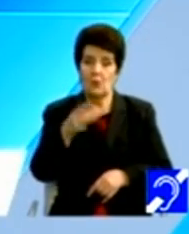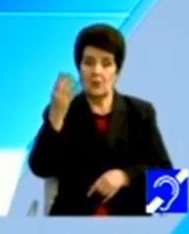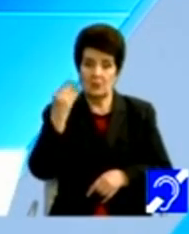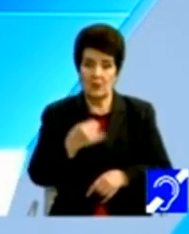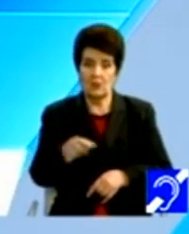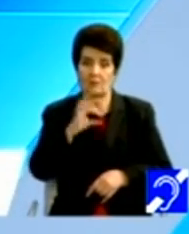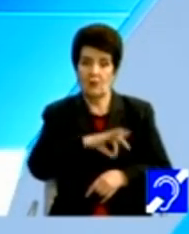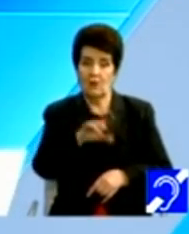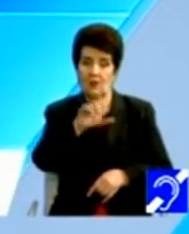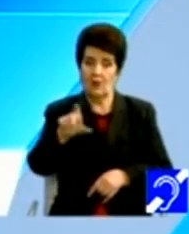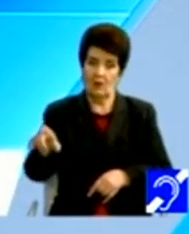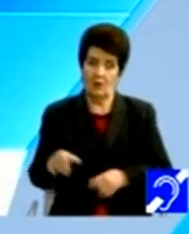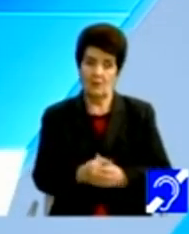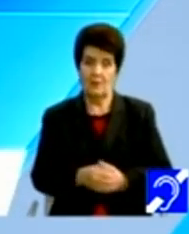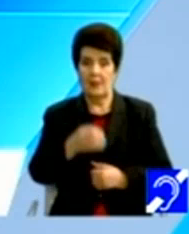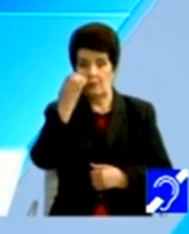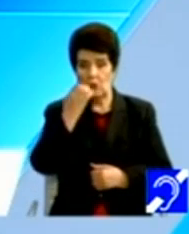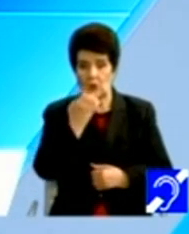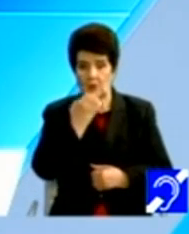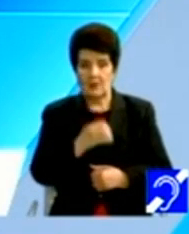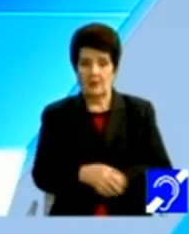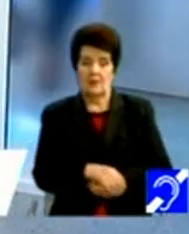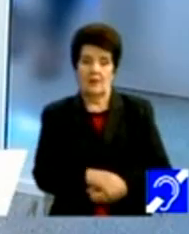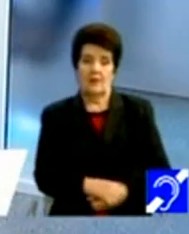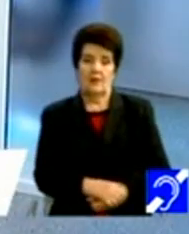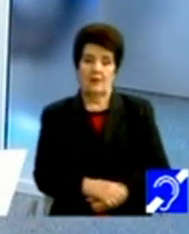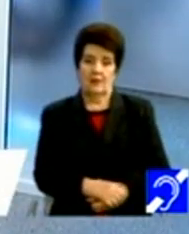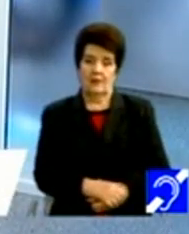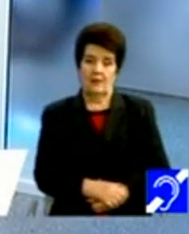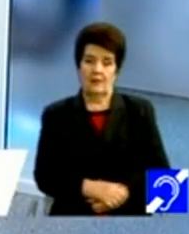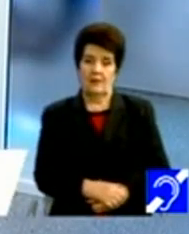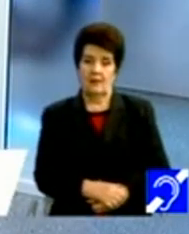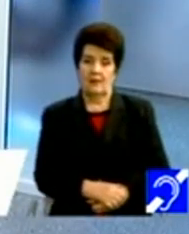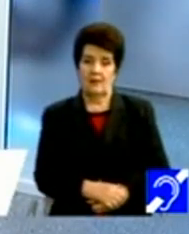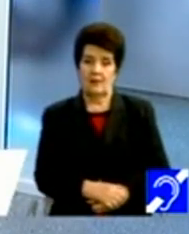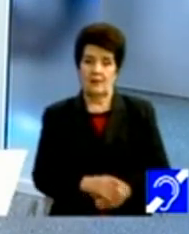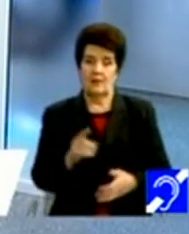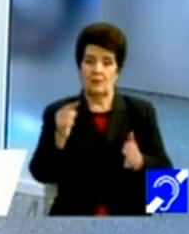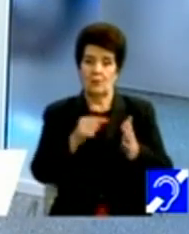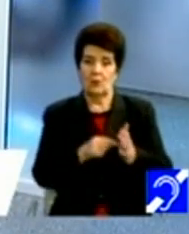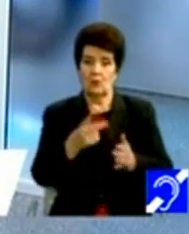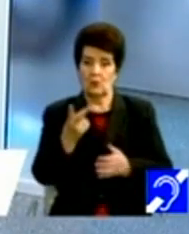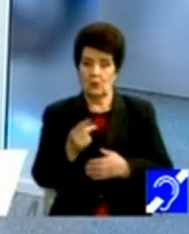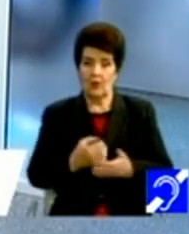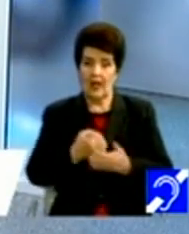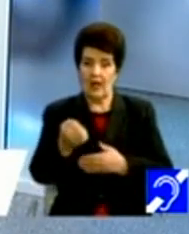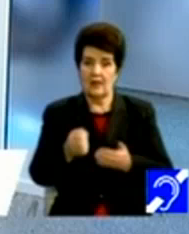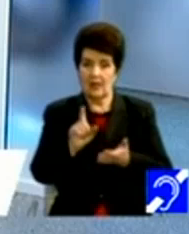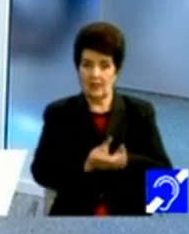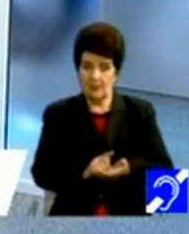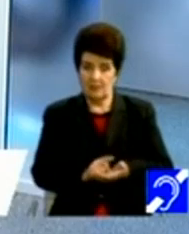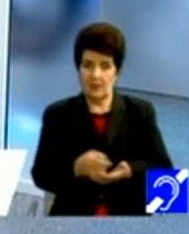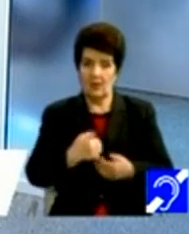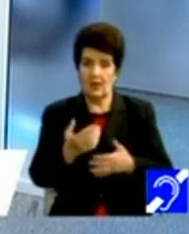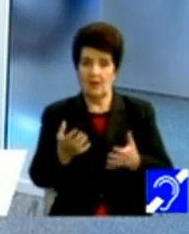și în favoarea cetățenilor ei. Mulțumesc, domnule, și pentru dumneavoastră, domnul Țicu. În punctul 2 al angajamentelor pe care mi